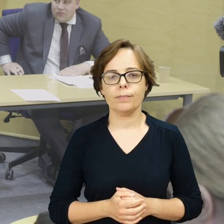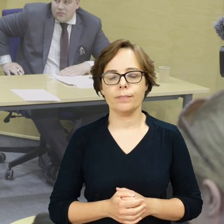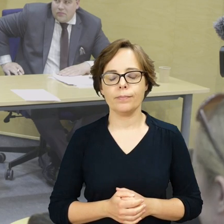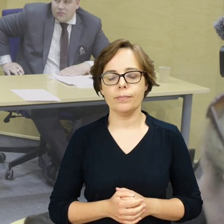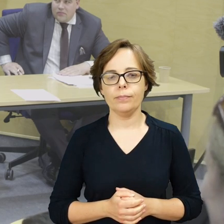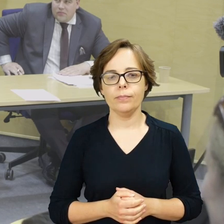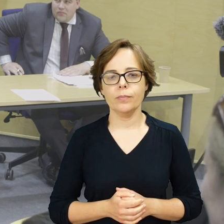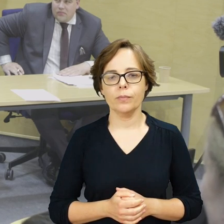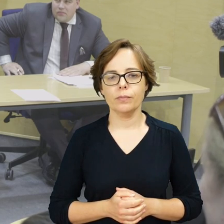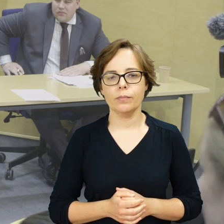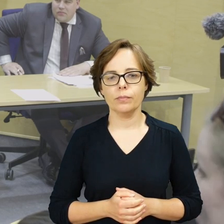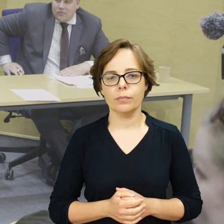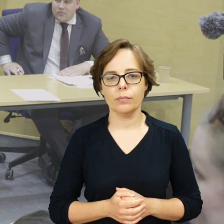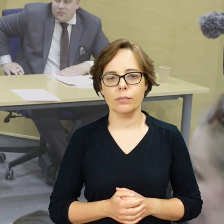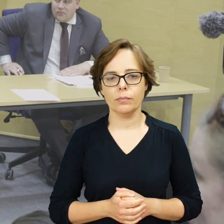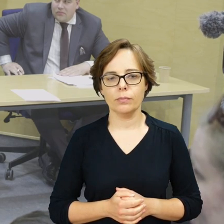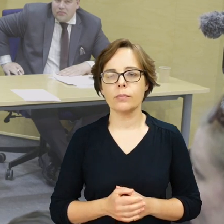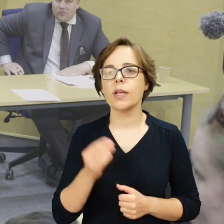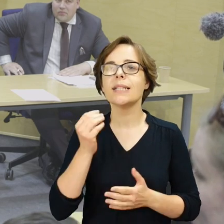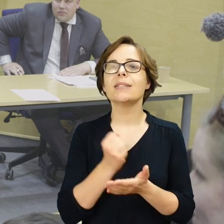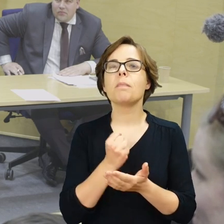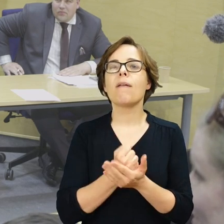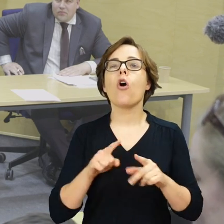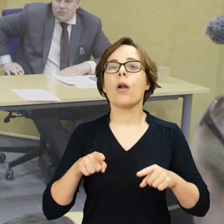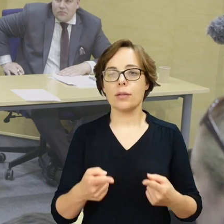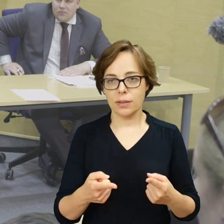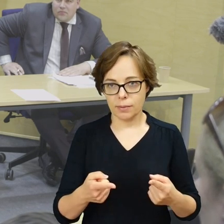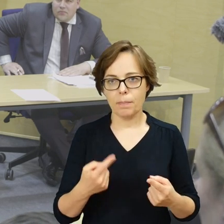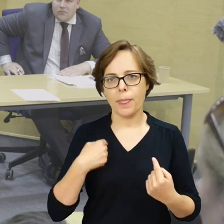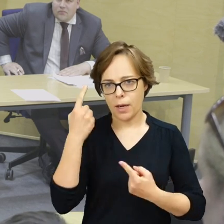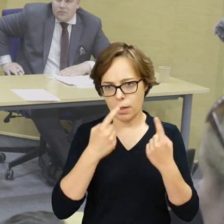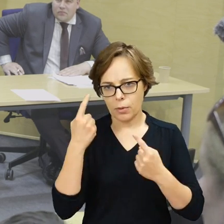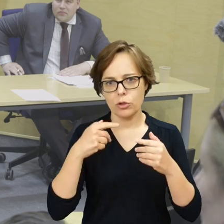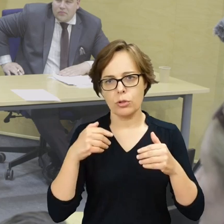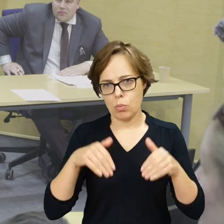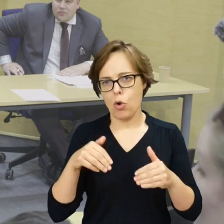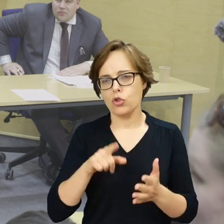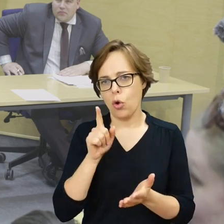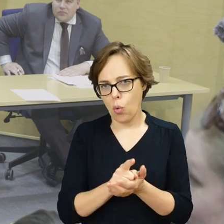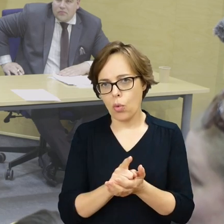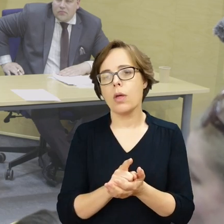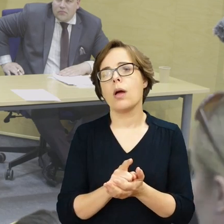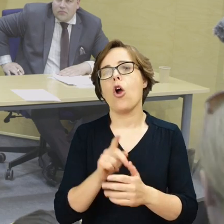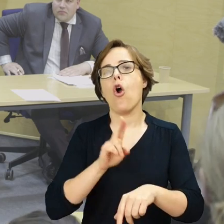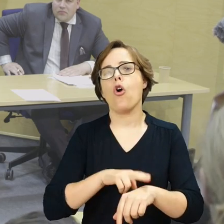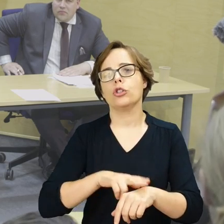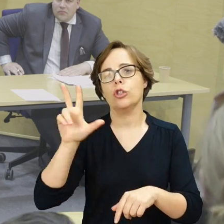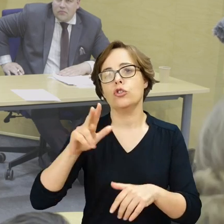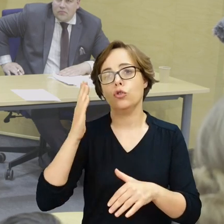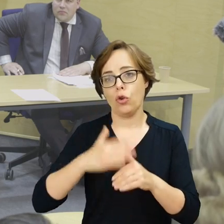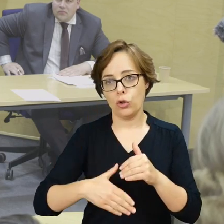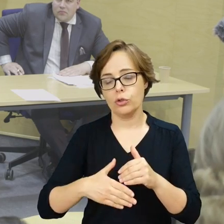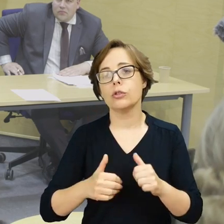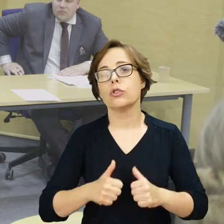Proszę, Przemek Katarzyna. Mało dziękuję. Organizacyjne, bo myślę, że możemy się sprężyć i o 15 zakończyć, żeby jeszcze wszyscy